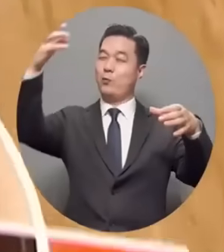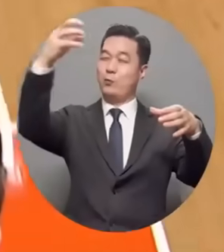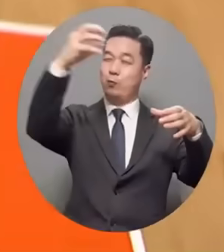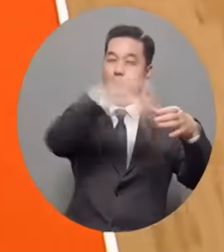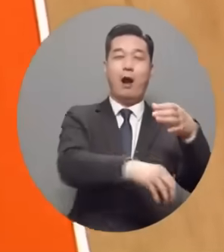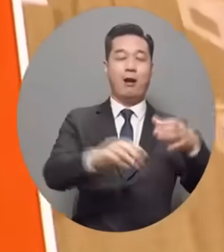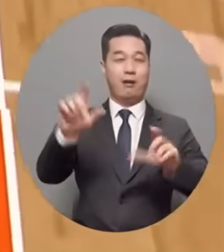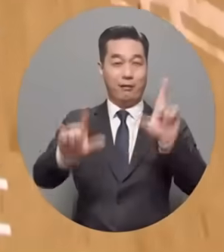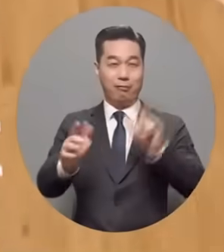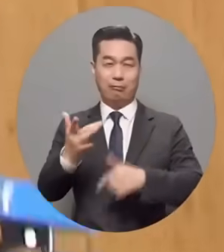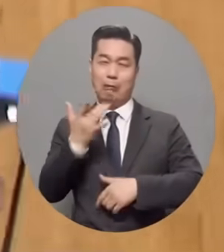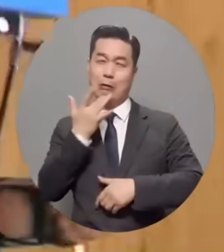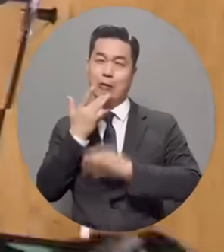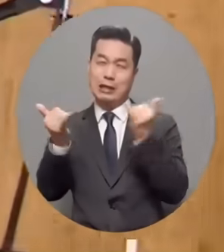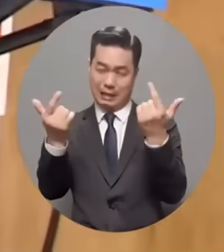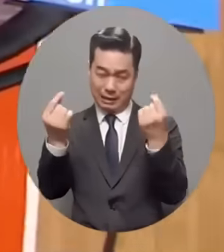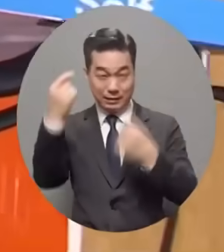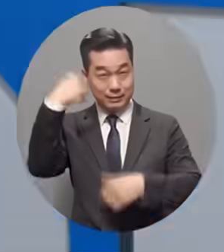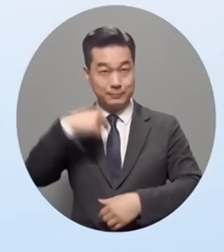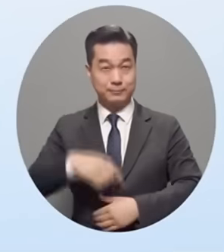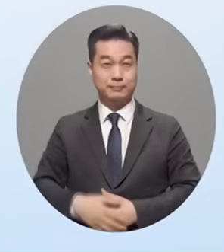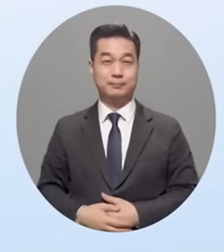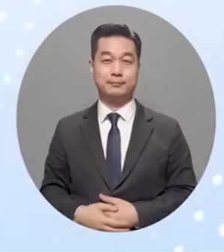외계인이란 별명이 괜히 붙은 게 아니네요.